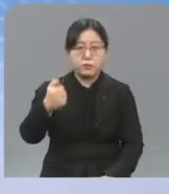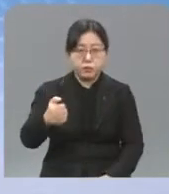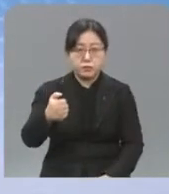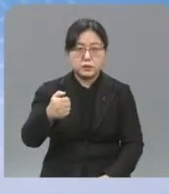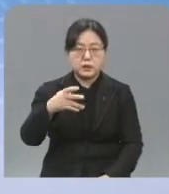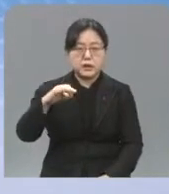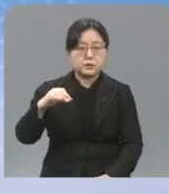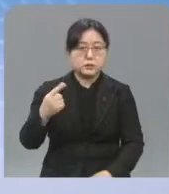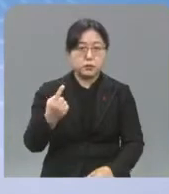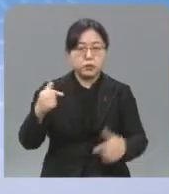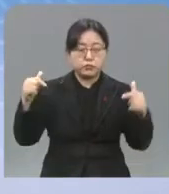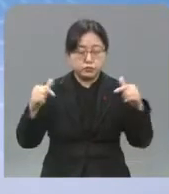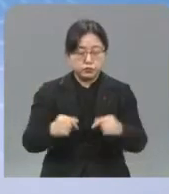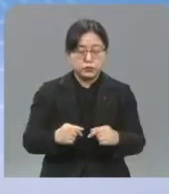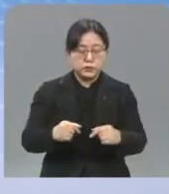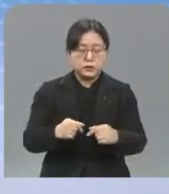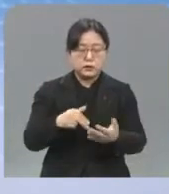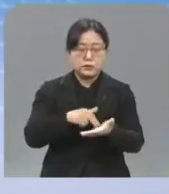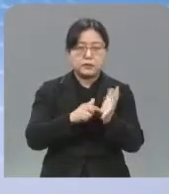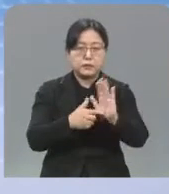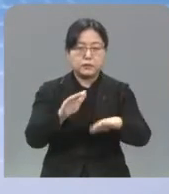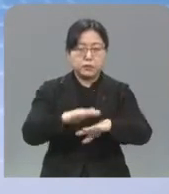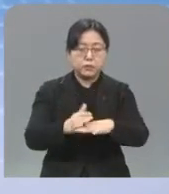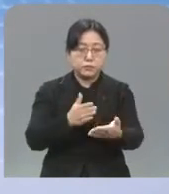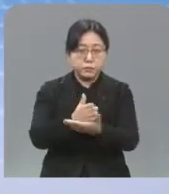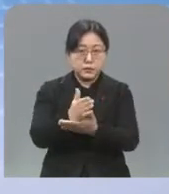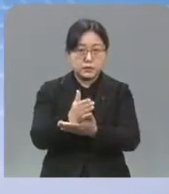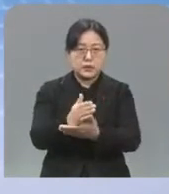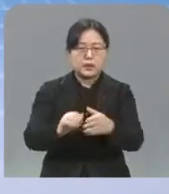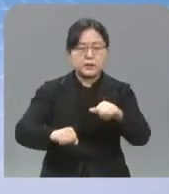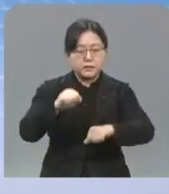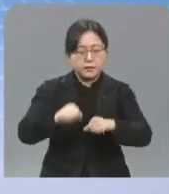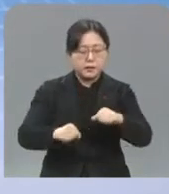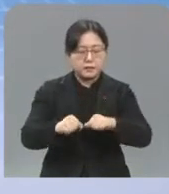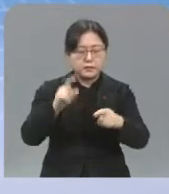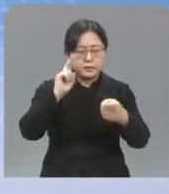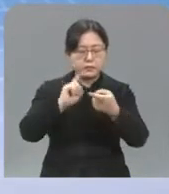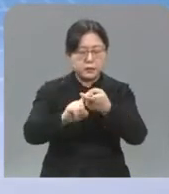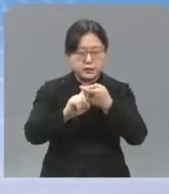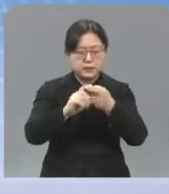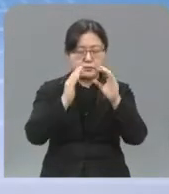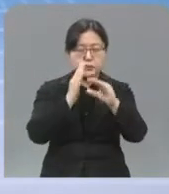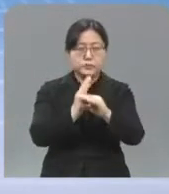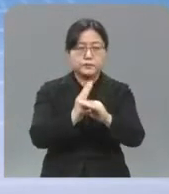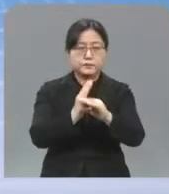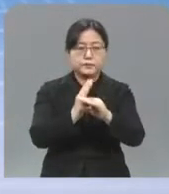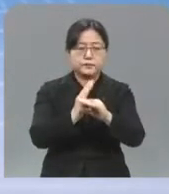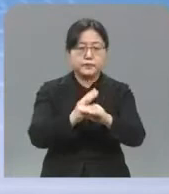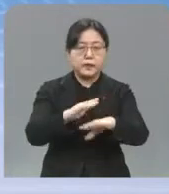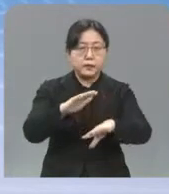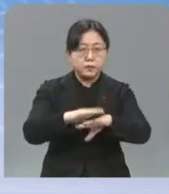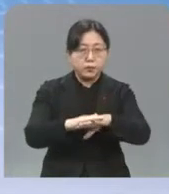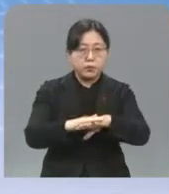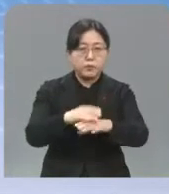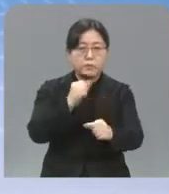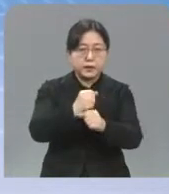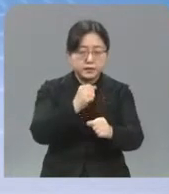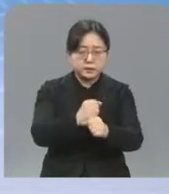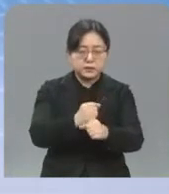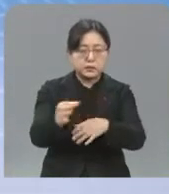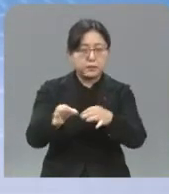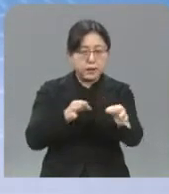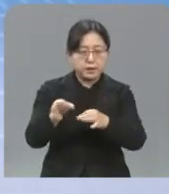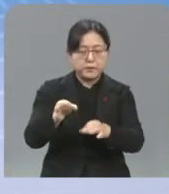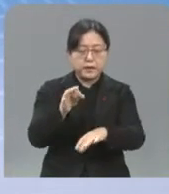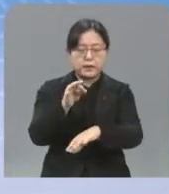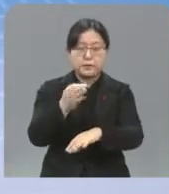탄소 중립 비전을 제시한 가운데 농업 분야에서도 실천 운동이 펼쳐져 관심을 끌고 있습니다. 농산물 생산과 유통,